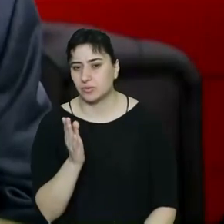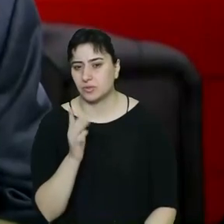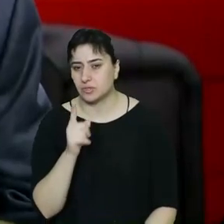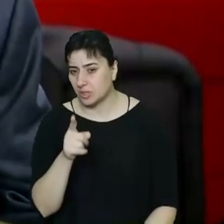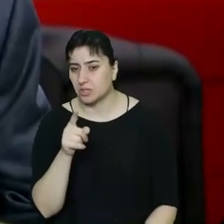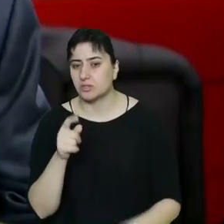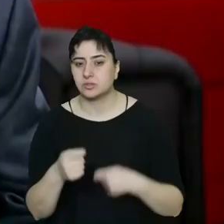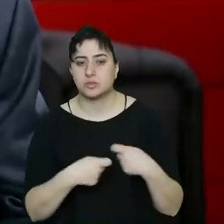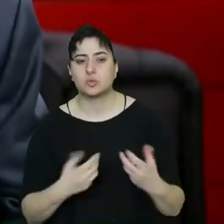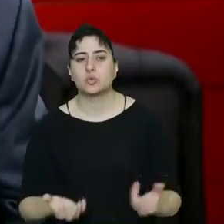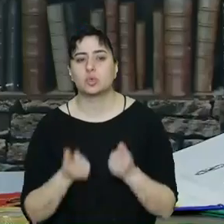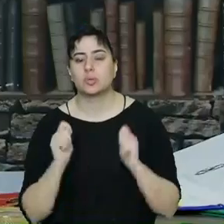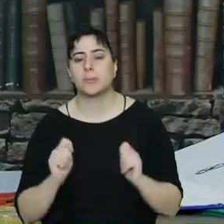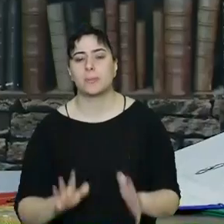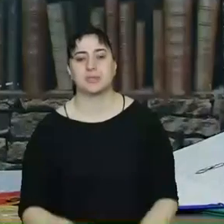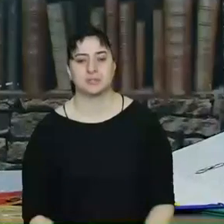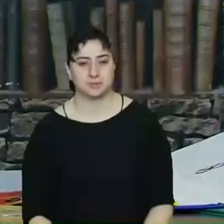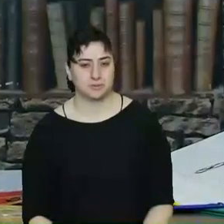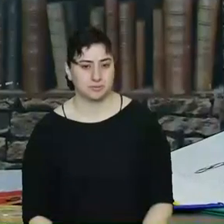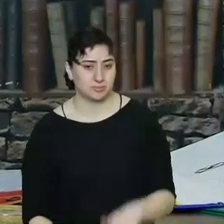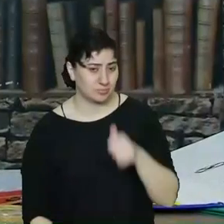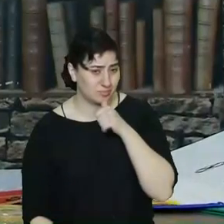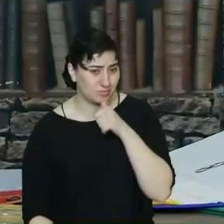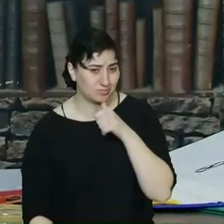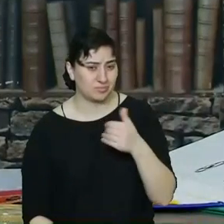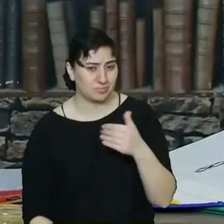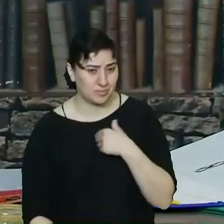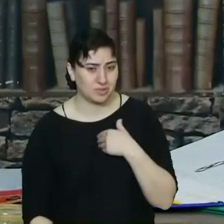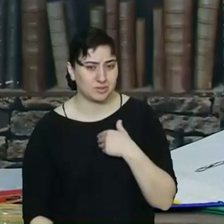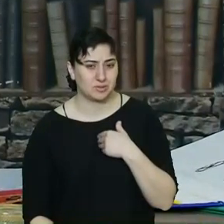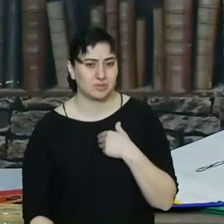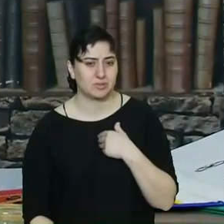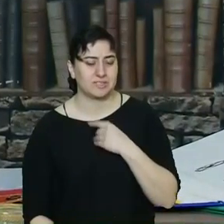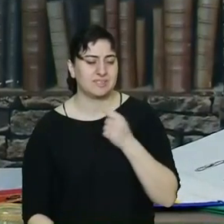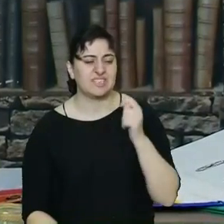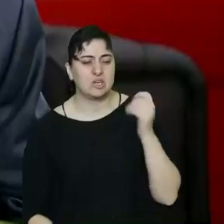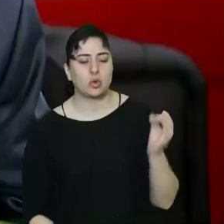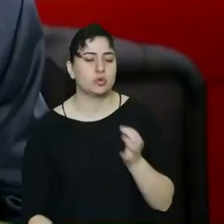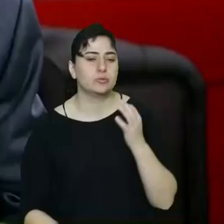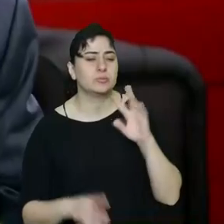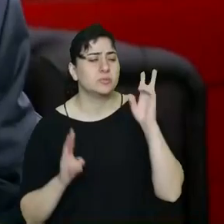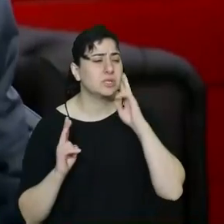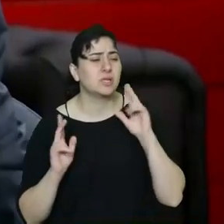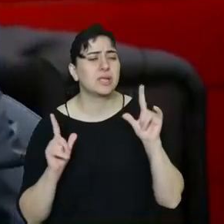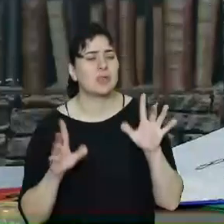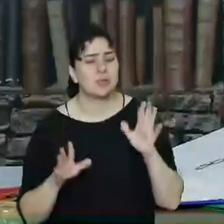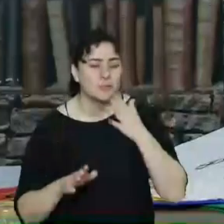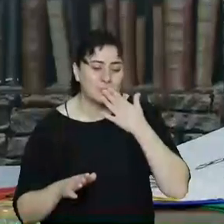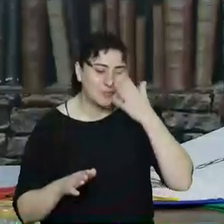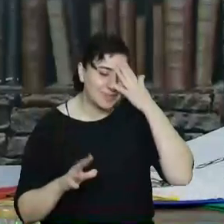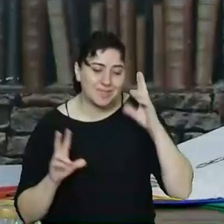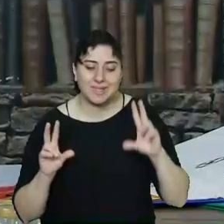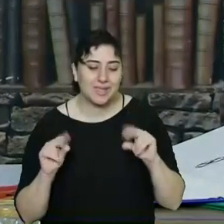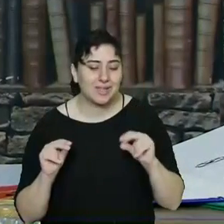bu dediklerinle şirket kurtulmaz. Babacığım, benim artık trilyonlarda gözüm yok. Kıt kanaat da